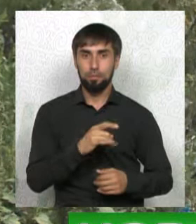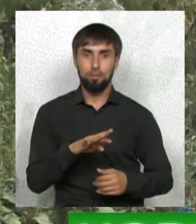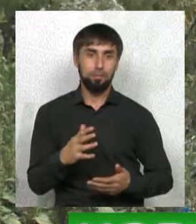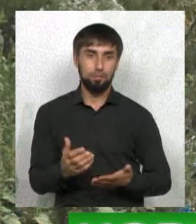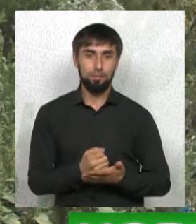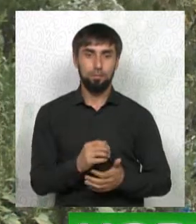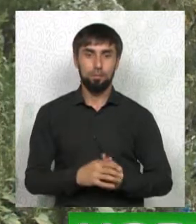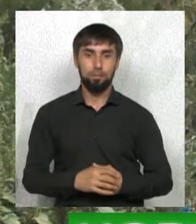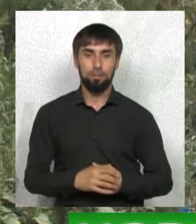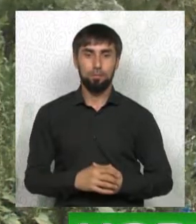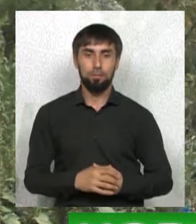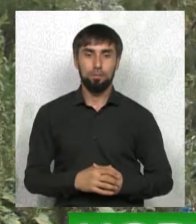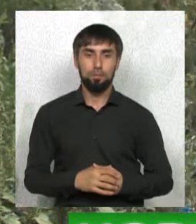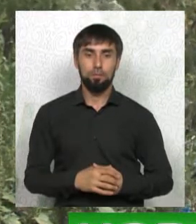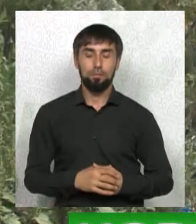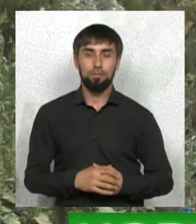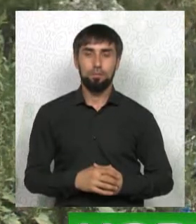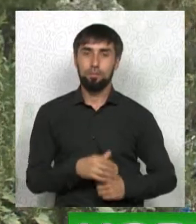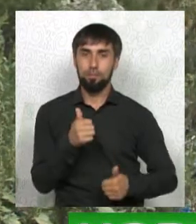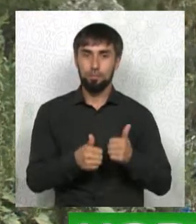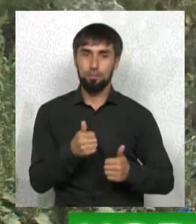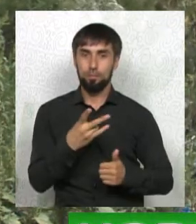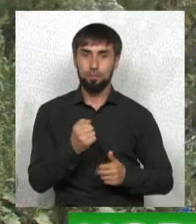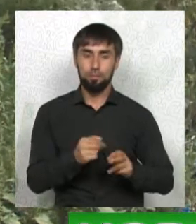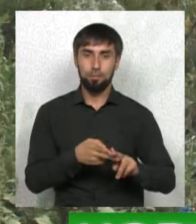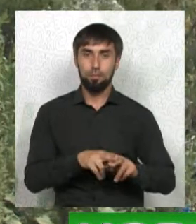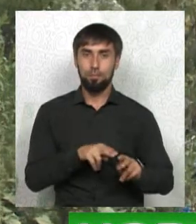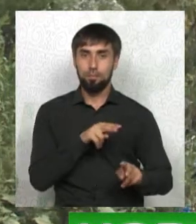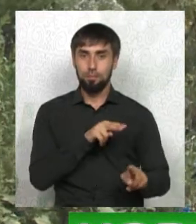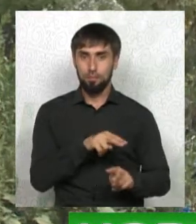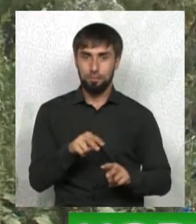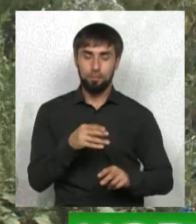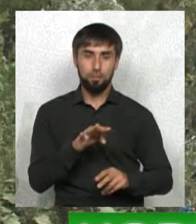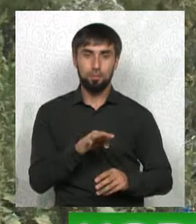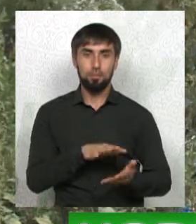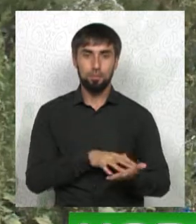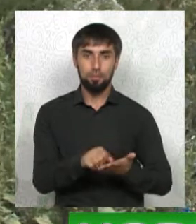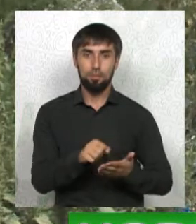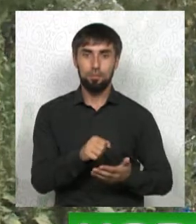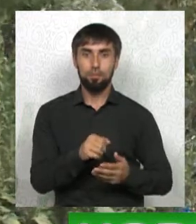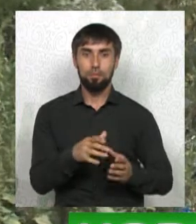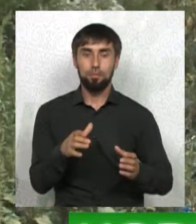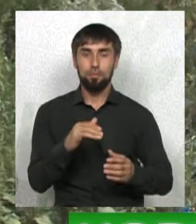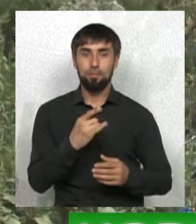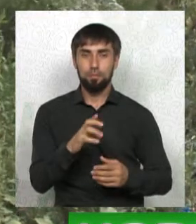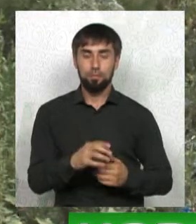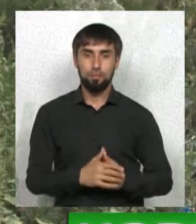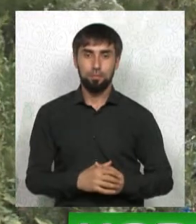выиграла конкурс на осуществление строительного контроля по ликвидации накопленного ущерба.